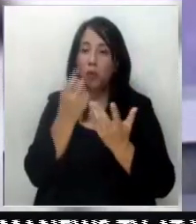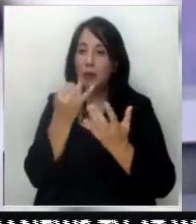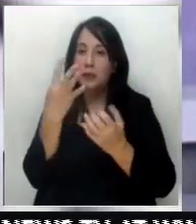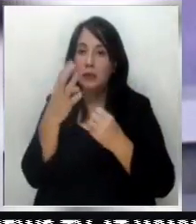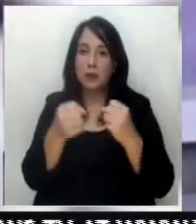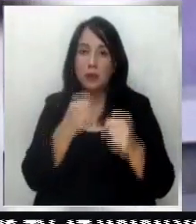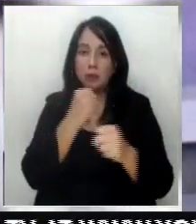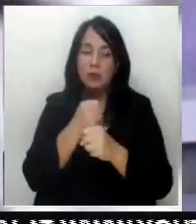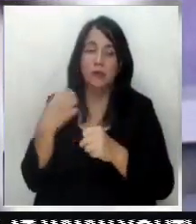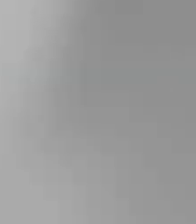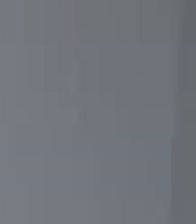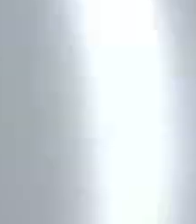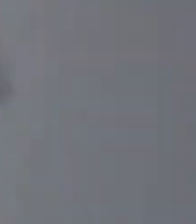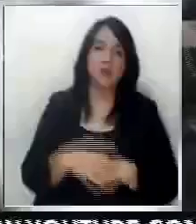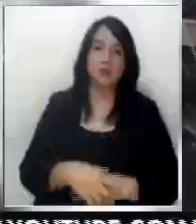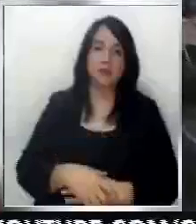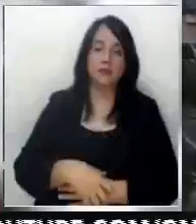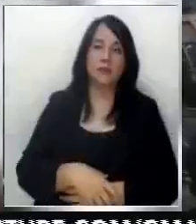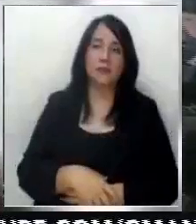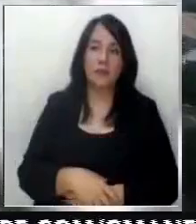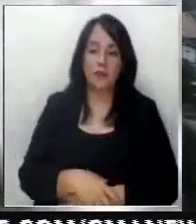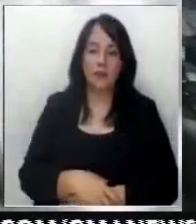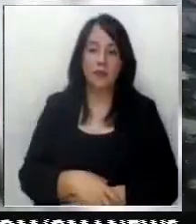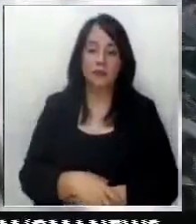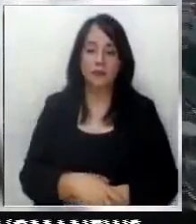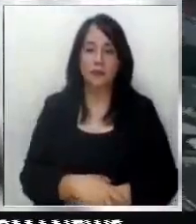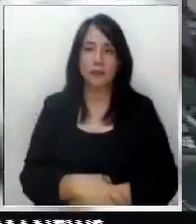Tina Pangliban Perez.